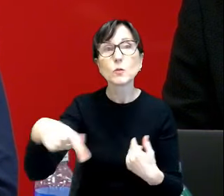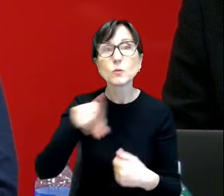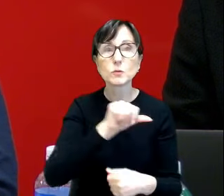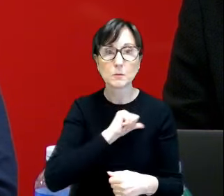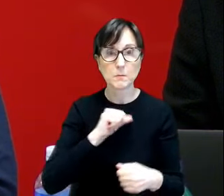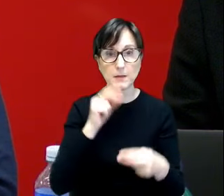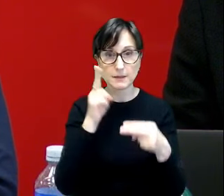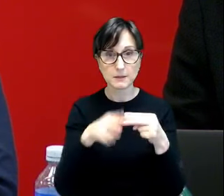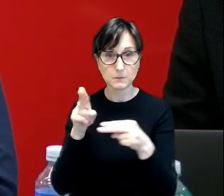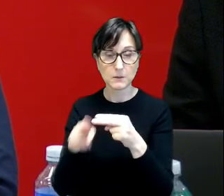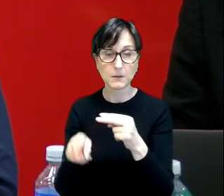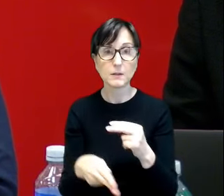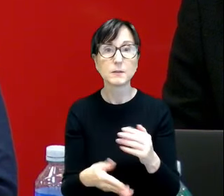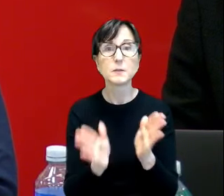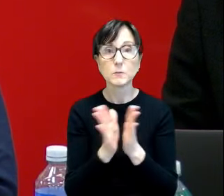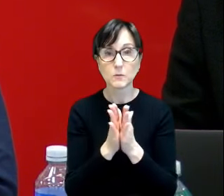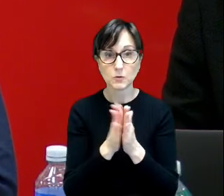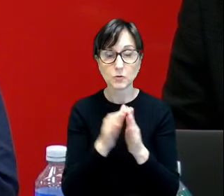balsuoti